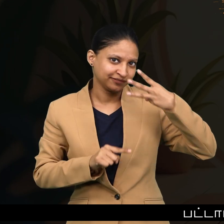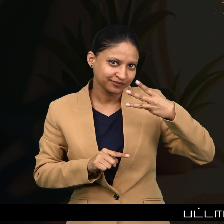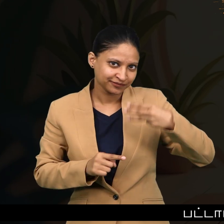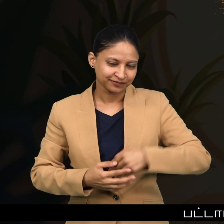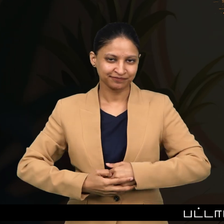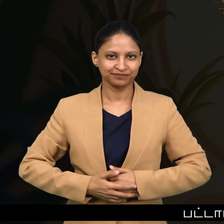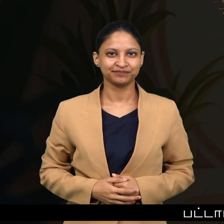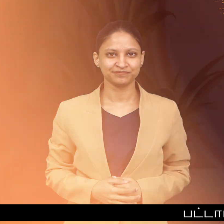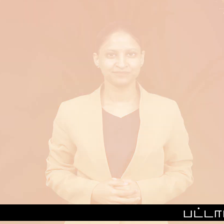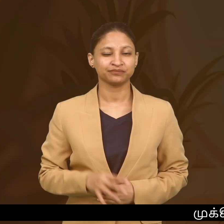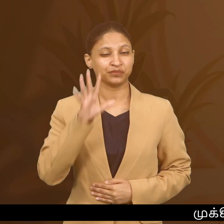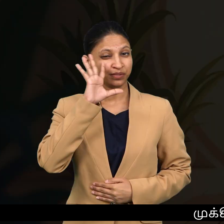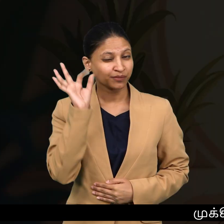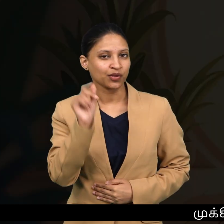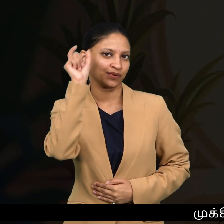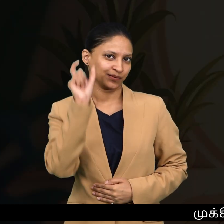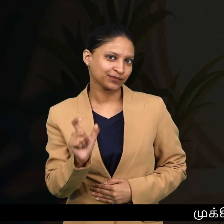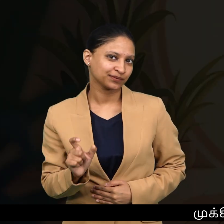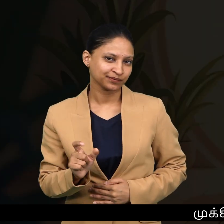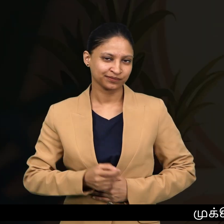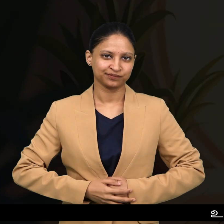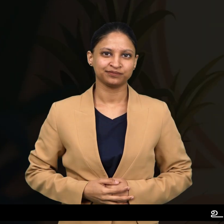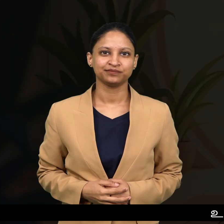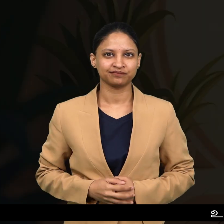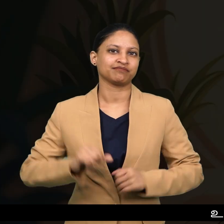பட்டாம்பூச்சி ஆசனம். முக்கிய வார்த்தைகள்: